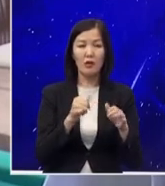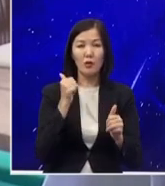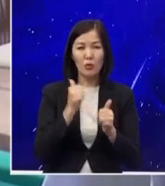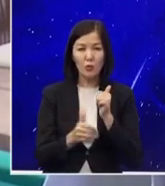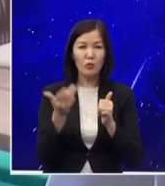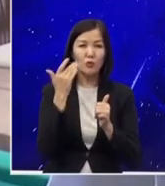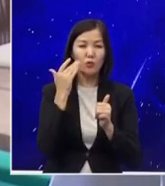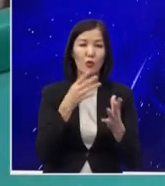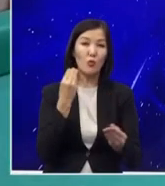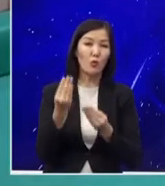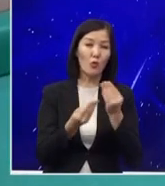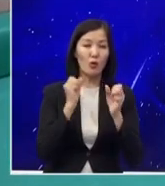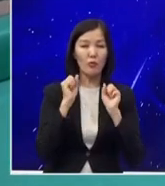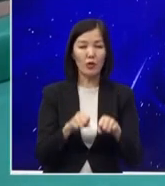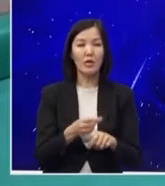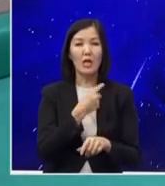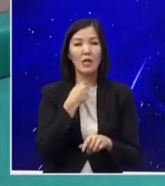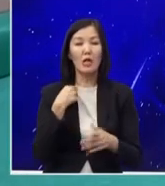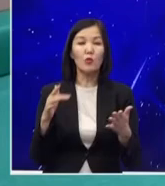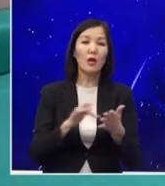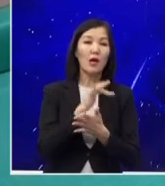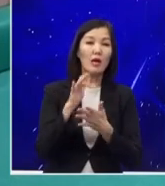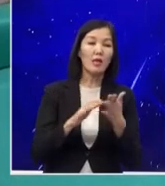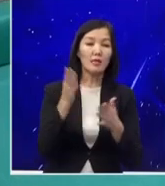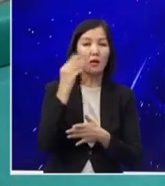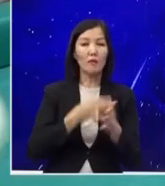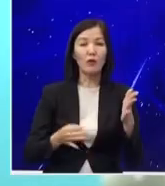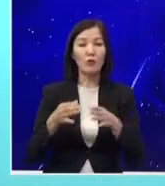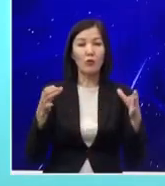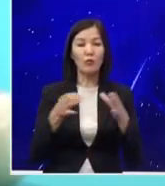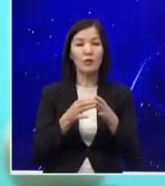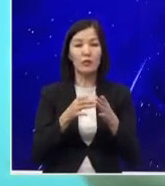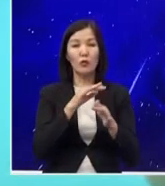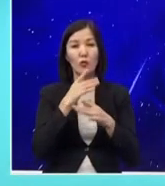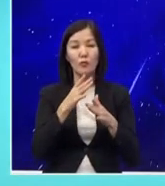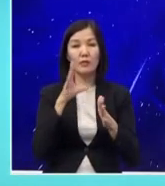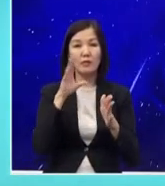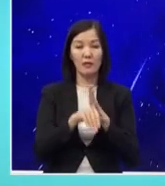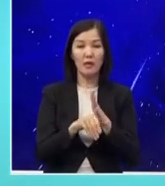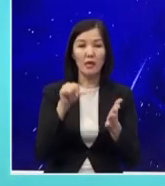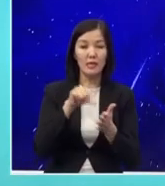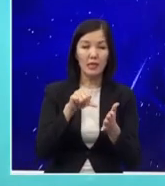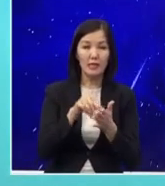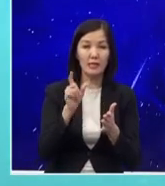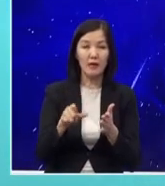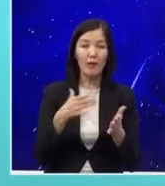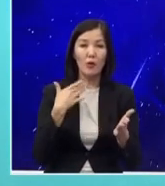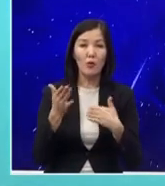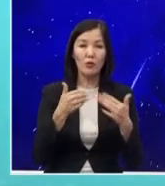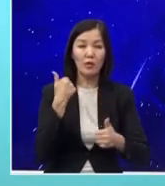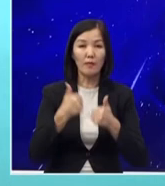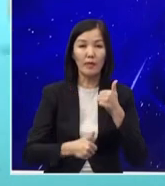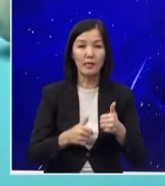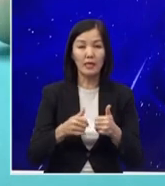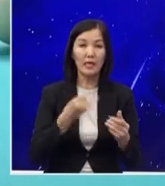күнделікті ойнауға болады. Талдықорған қаласының бильярдшылары Алматы облысы құрамасының денін жасақтайды. Сондықтан да болар, олардың өз арасындағы бәсекесі